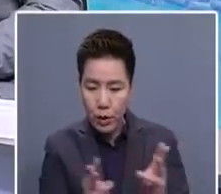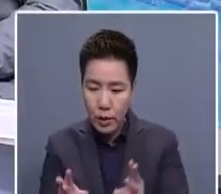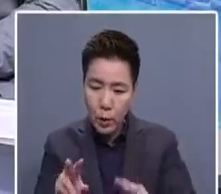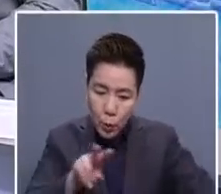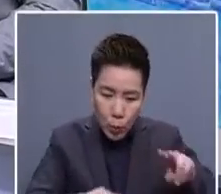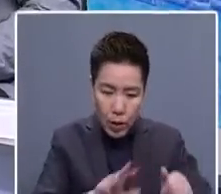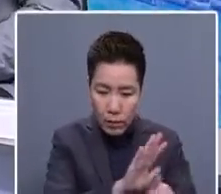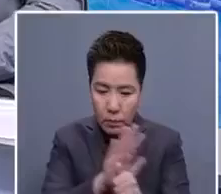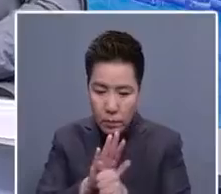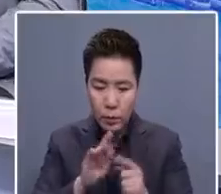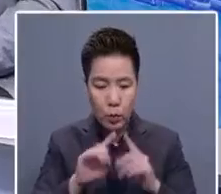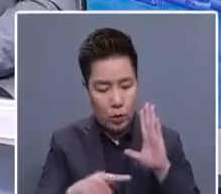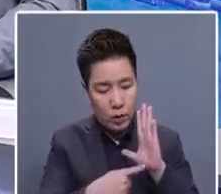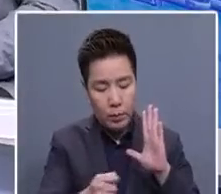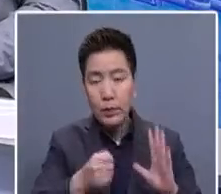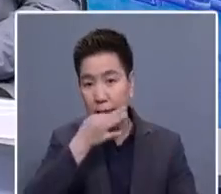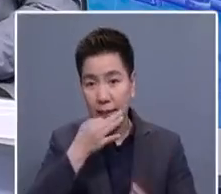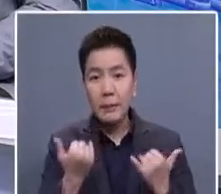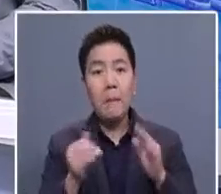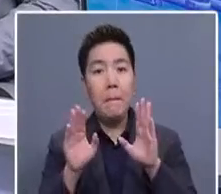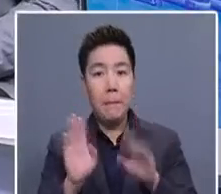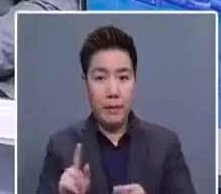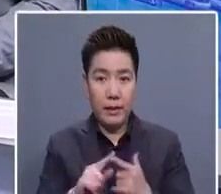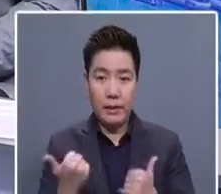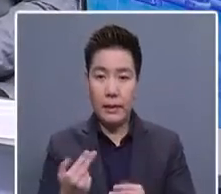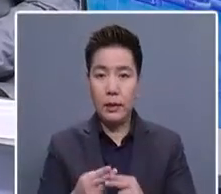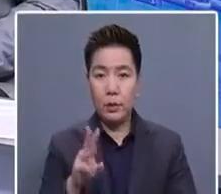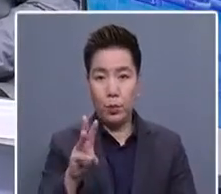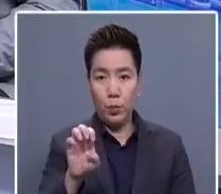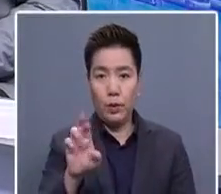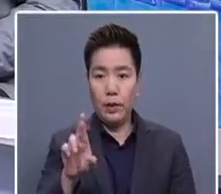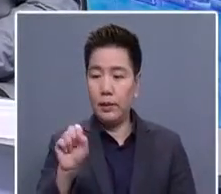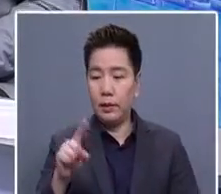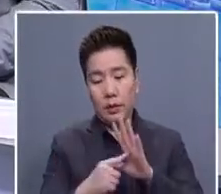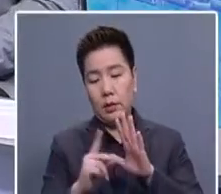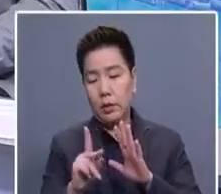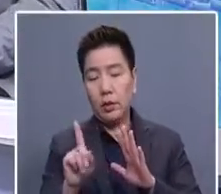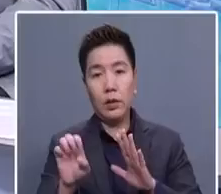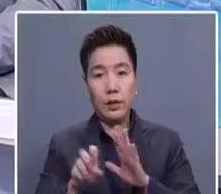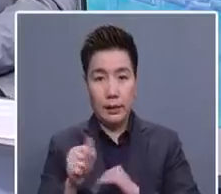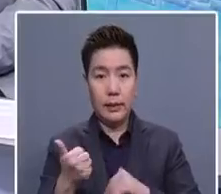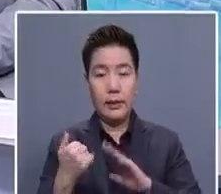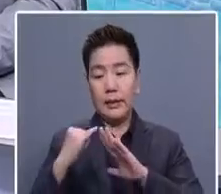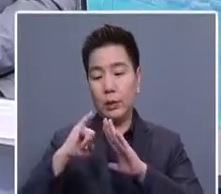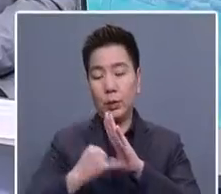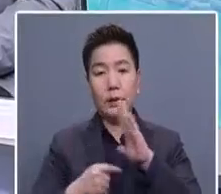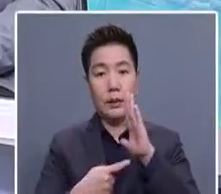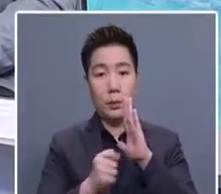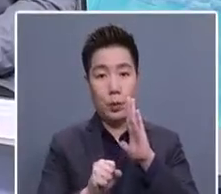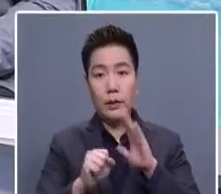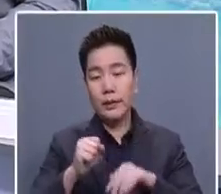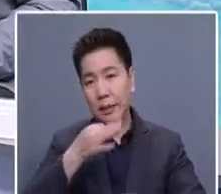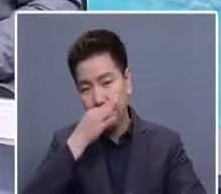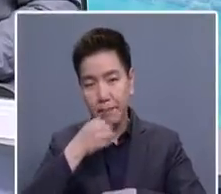ดูแลในพื้นที่จังหวัดสมุทรสาครเราอยู่กับคุณวีรศักดิ์วิจิตแสงสีครับผู้ราชการจังหวัดสมุทรสาครอยู่ในสายกับเราแล้วสวั